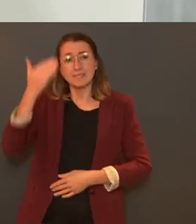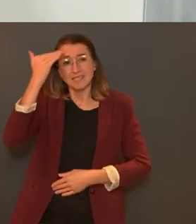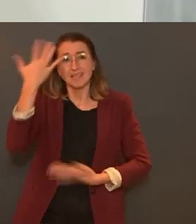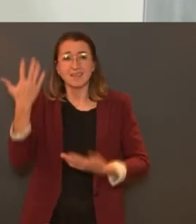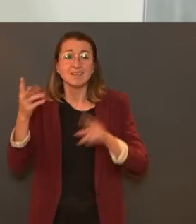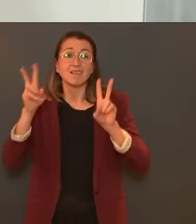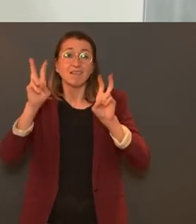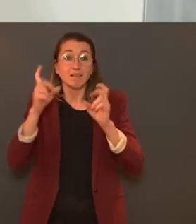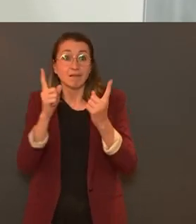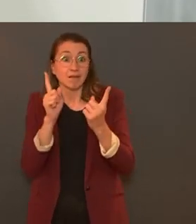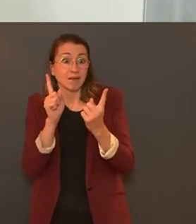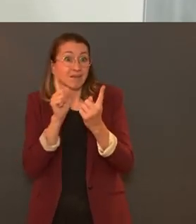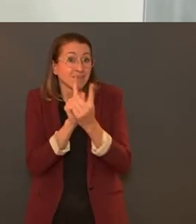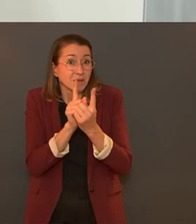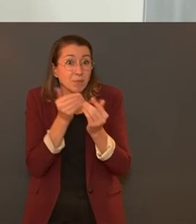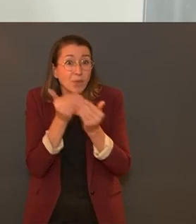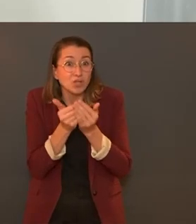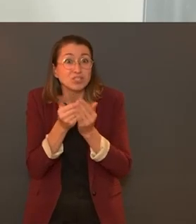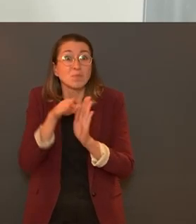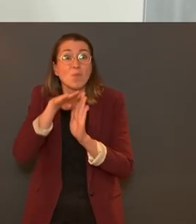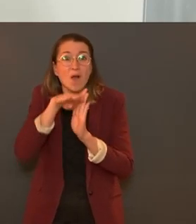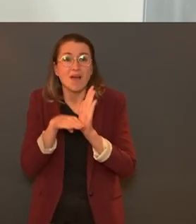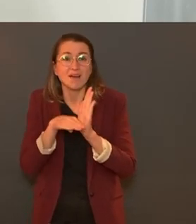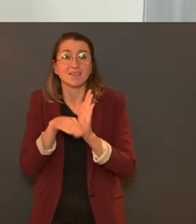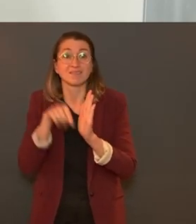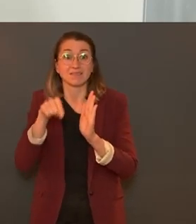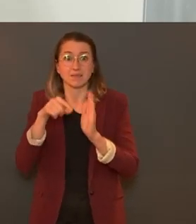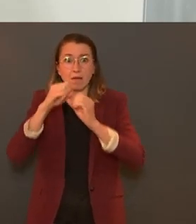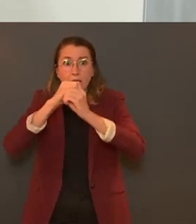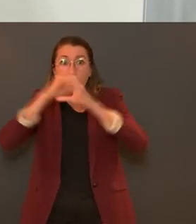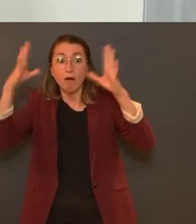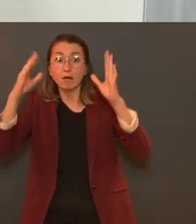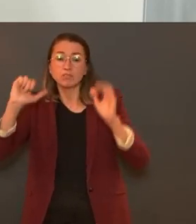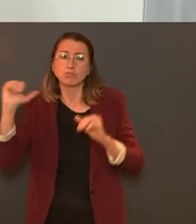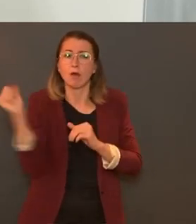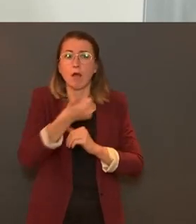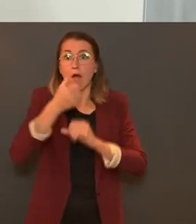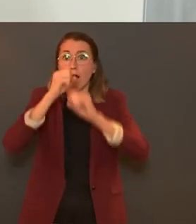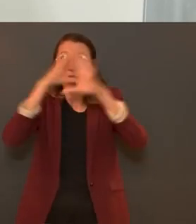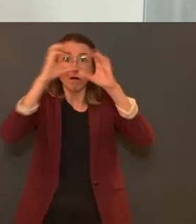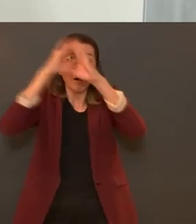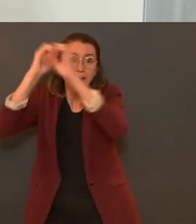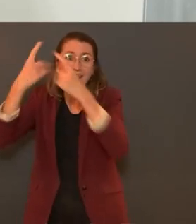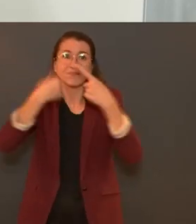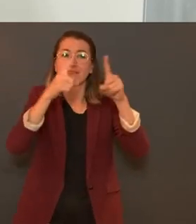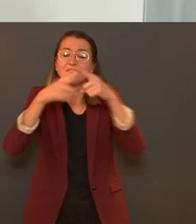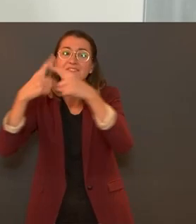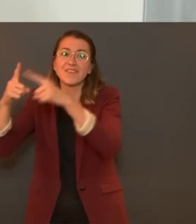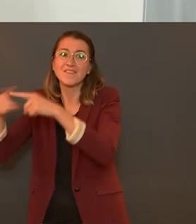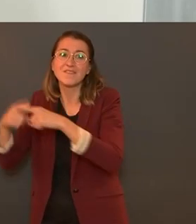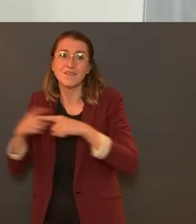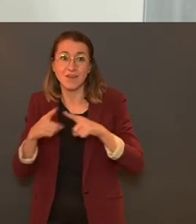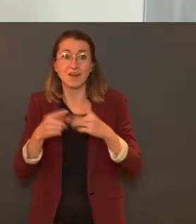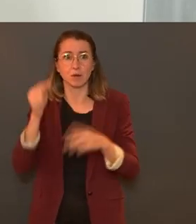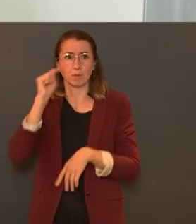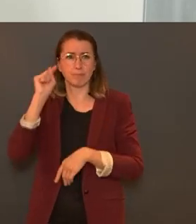rapprochés, c'est difficile à quantifier d'un individu à l'autre et chacun pourrait avoir sa propre perception. C'est pourquoi